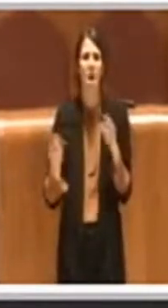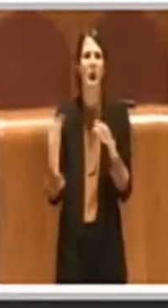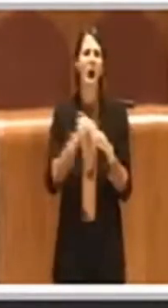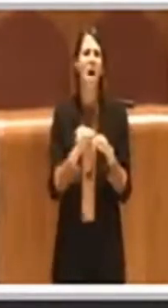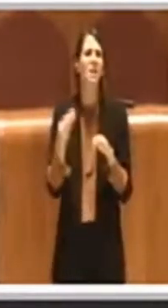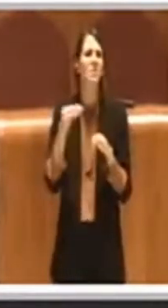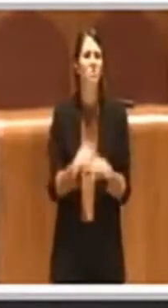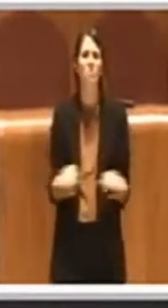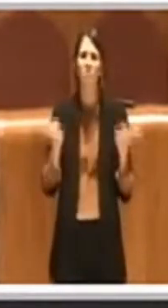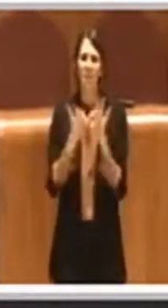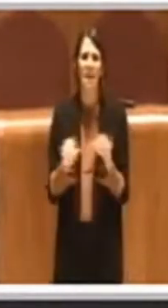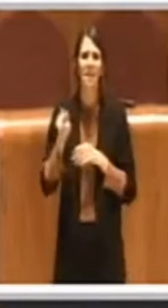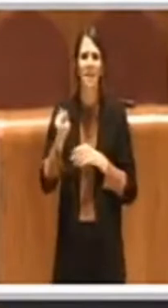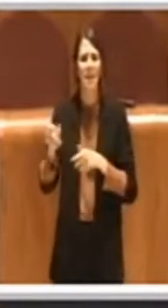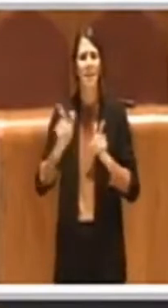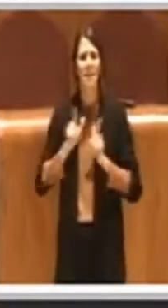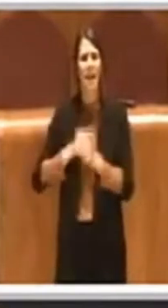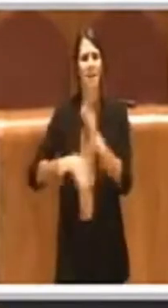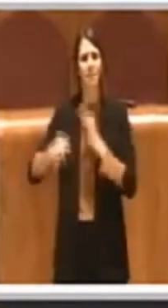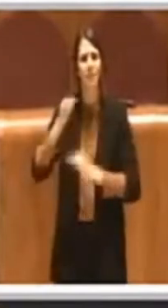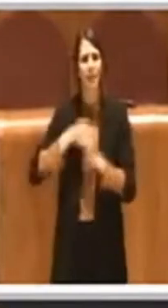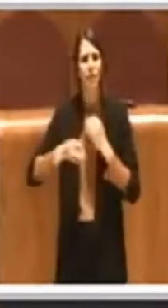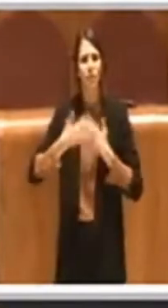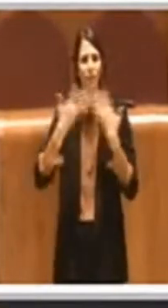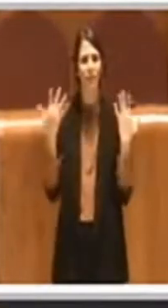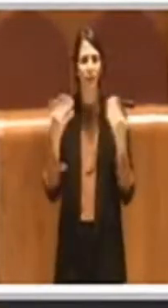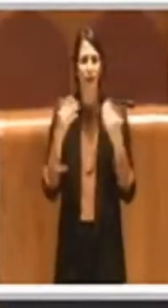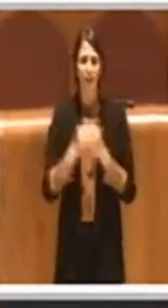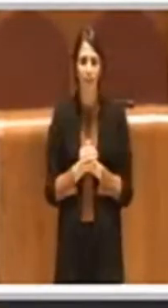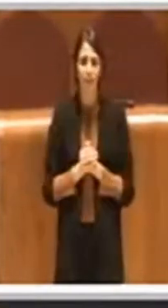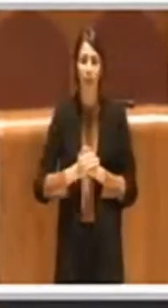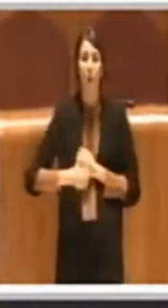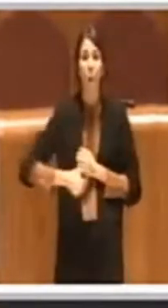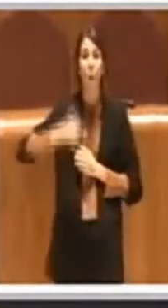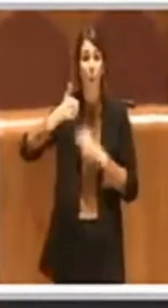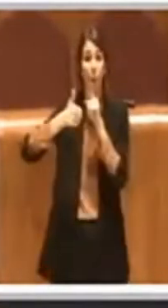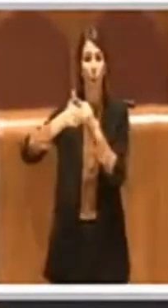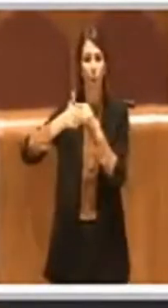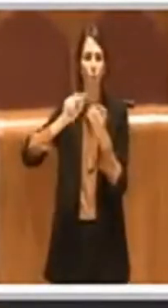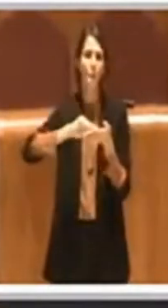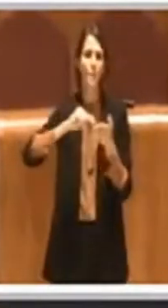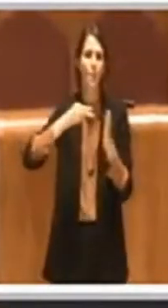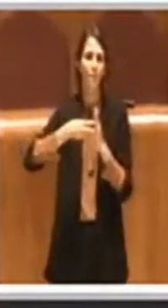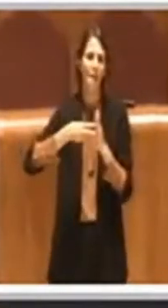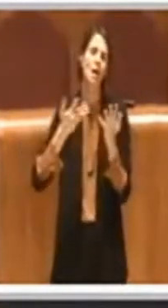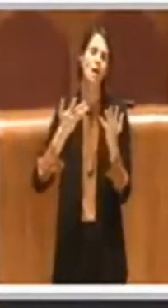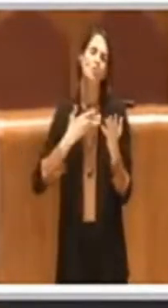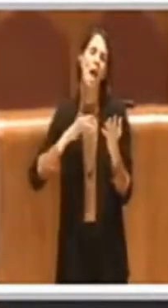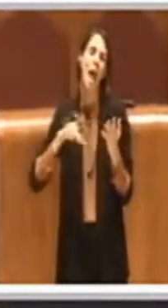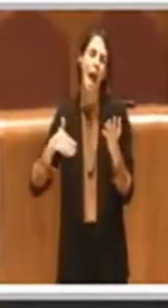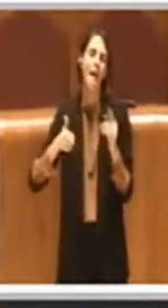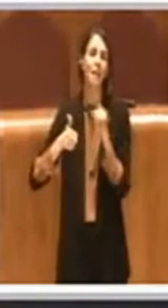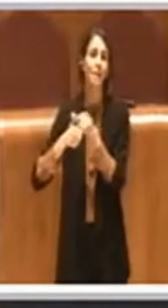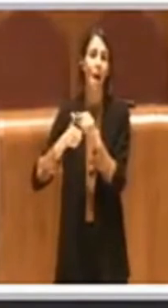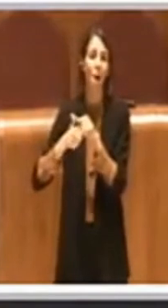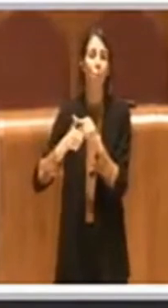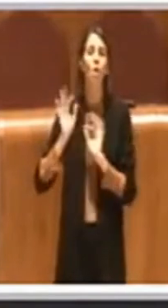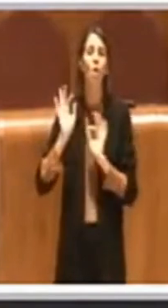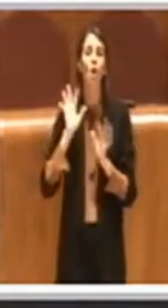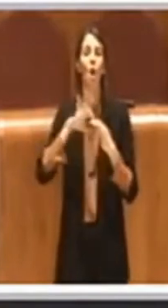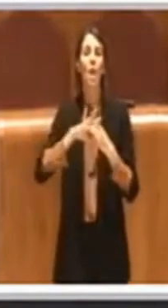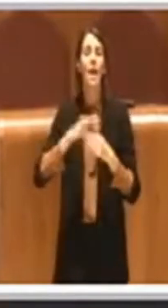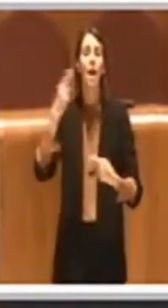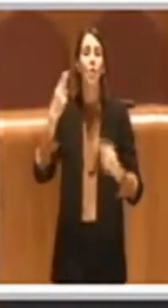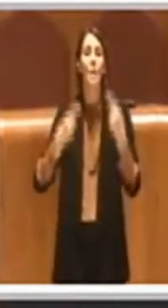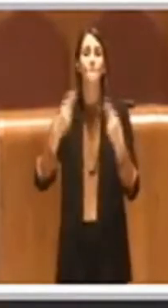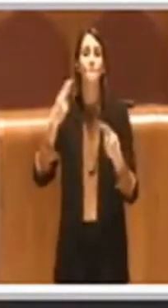anche delle spiegazioni molto chiare 11 dei problemi perché poi ce ne sono tanti altri è sicuramente un aspetto dei bilanci